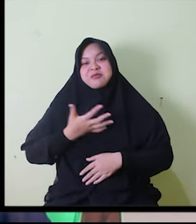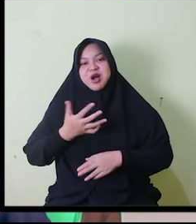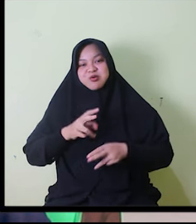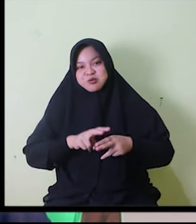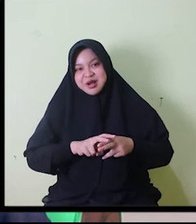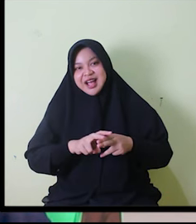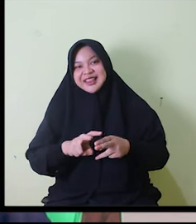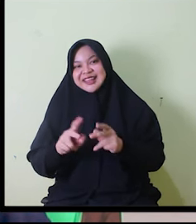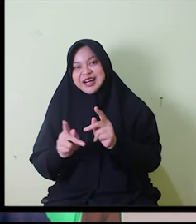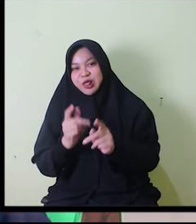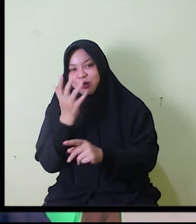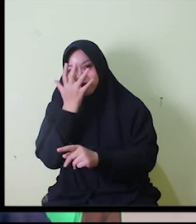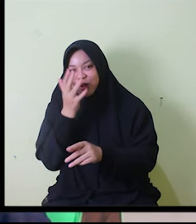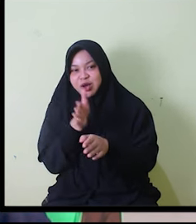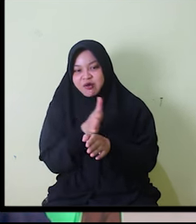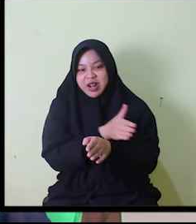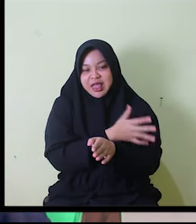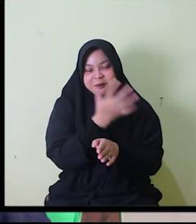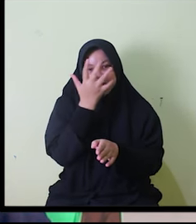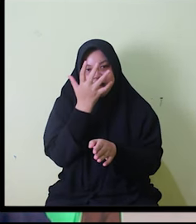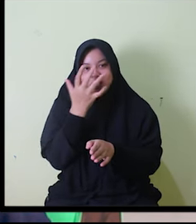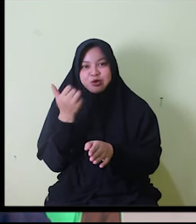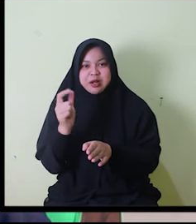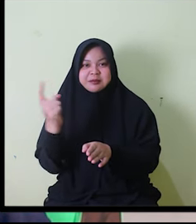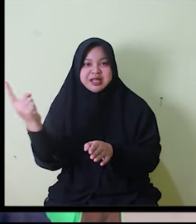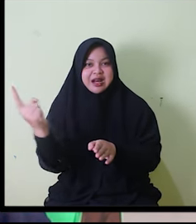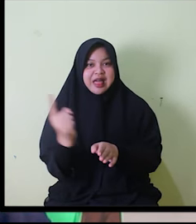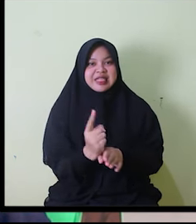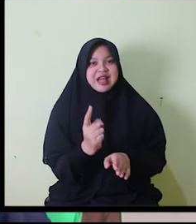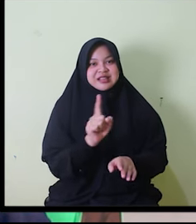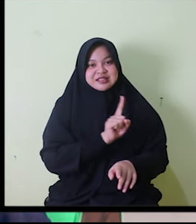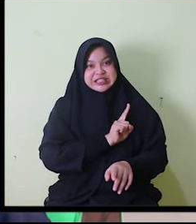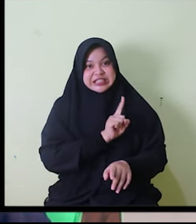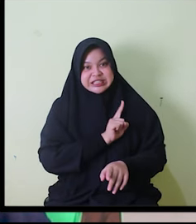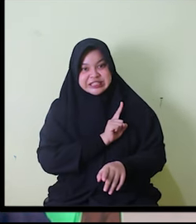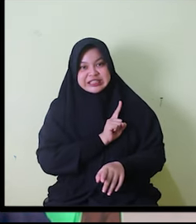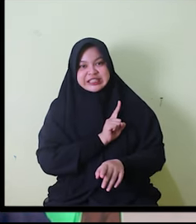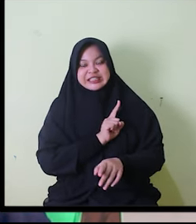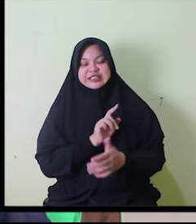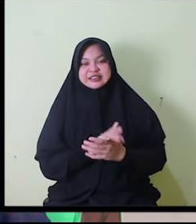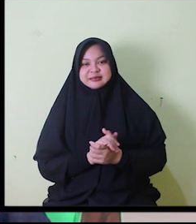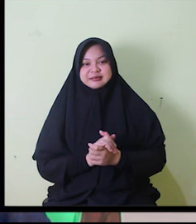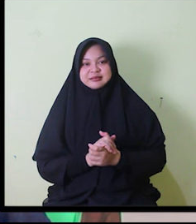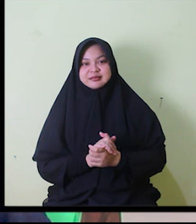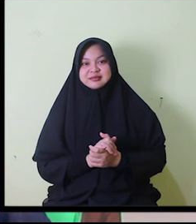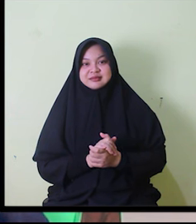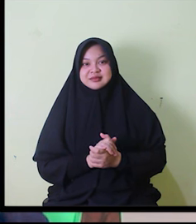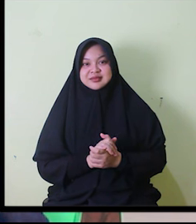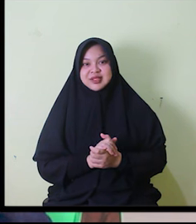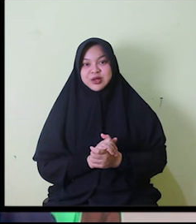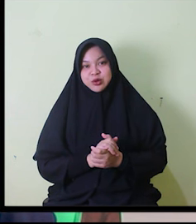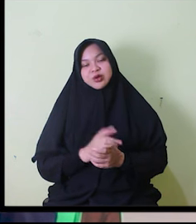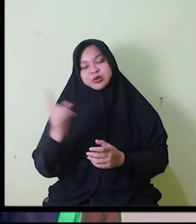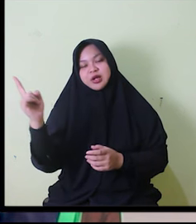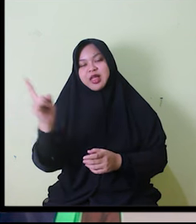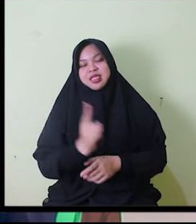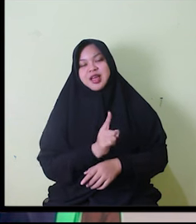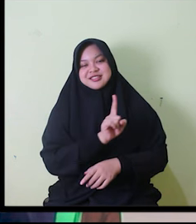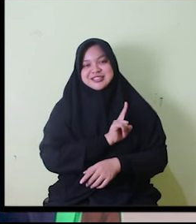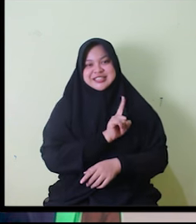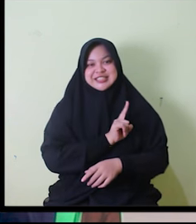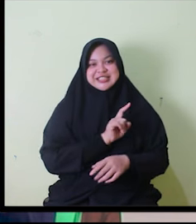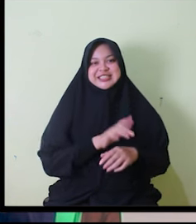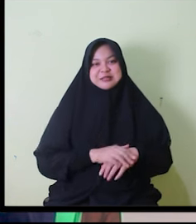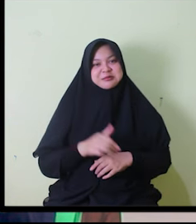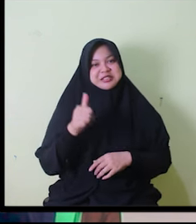malu awalnya malu kalau misalkan sudah bisa datang sendiri ee apa namanya berangkat sendiri bahkan Mbak Lulu